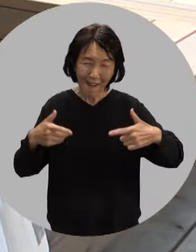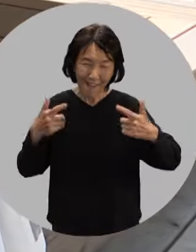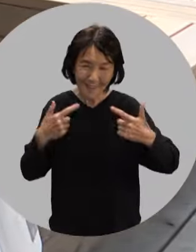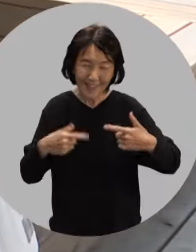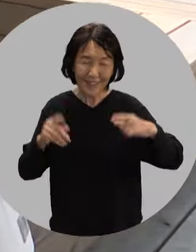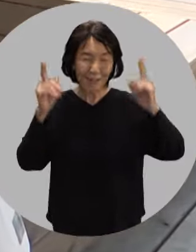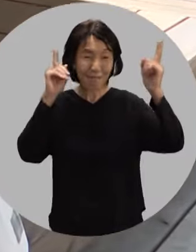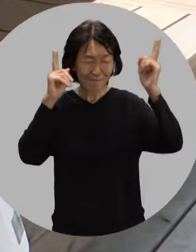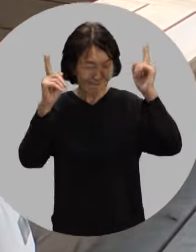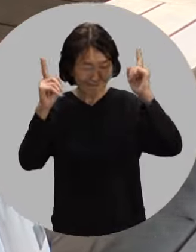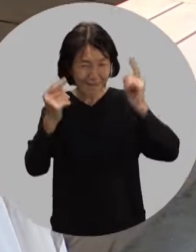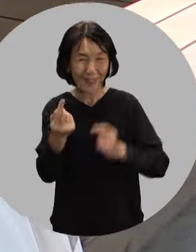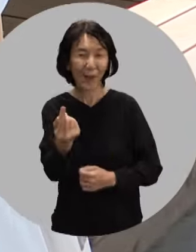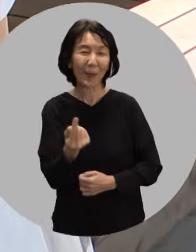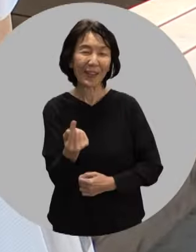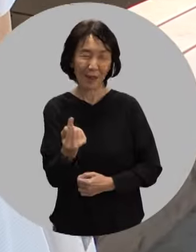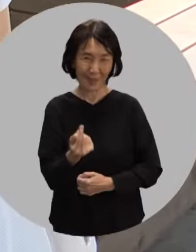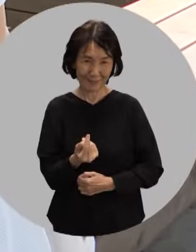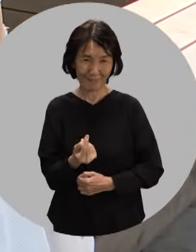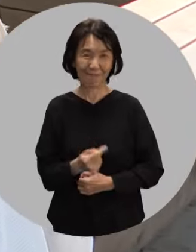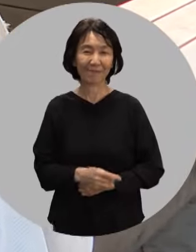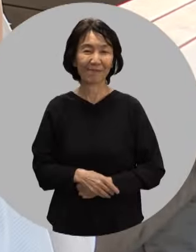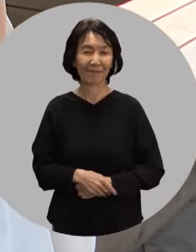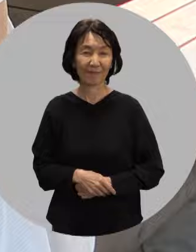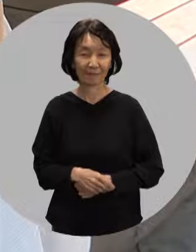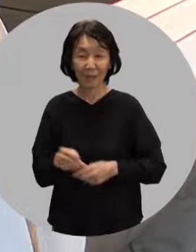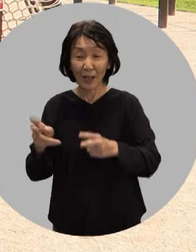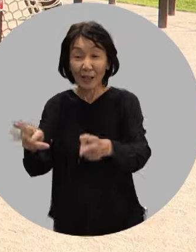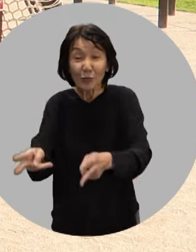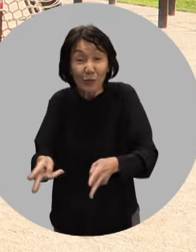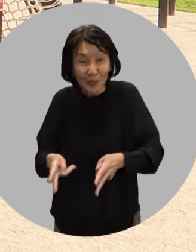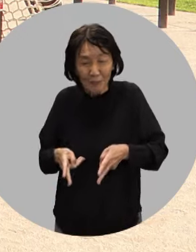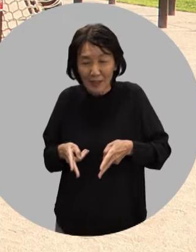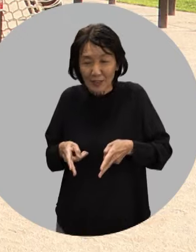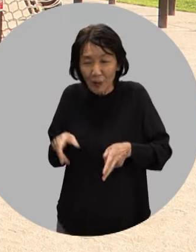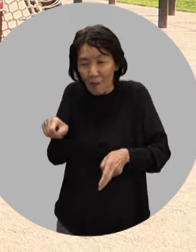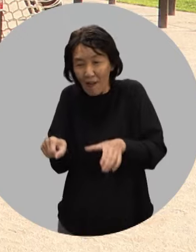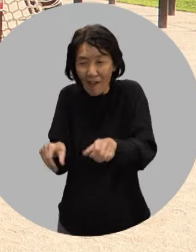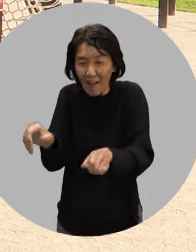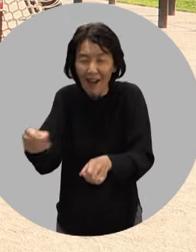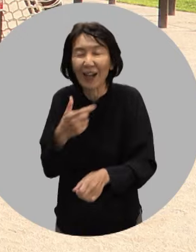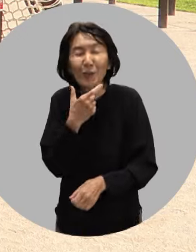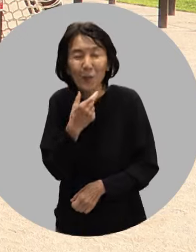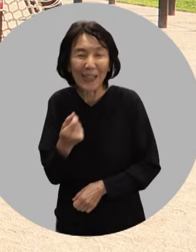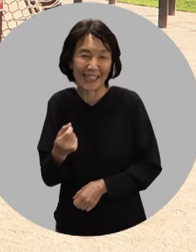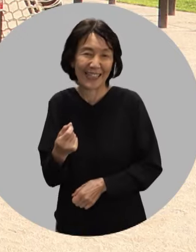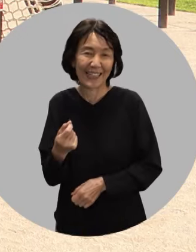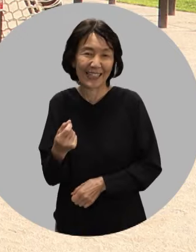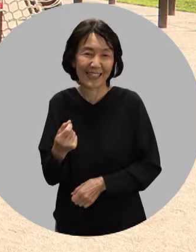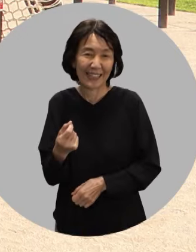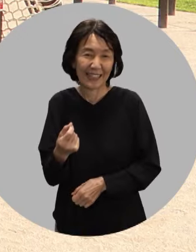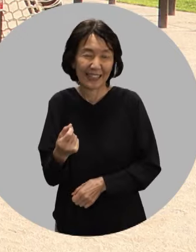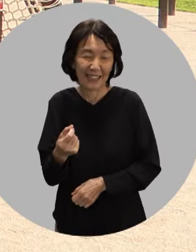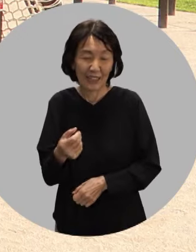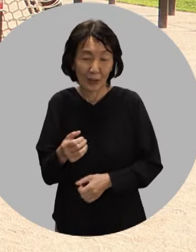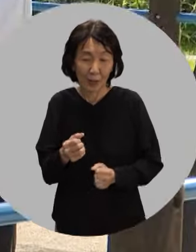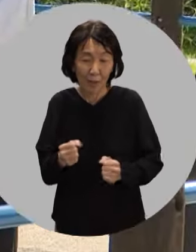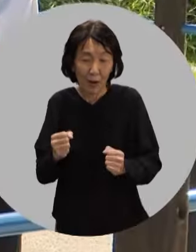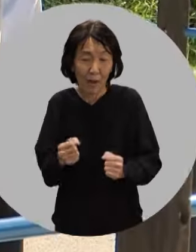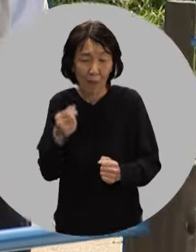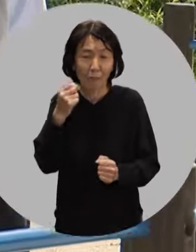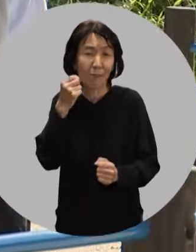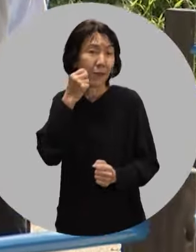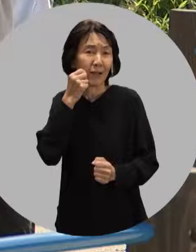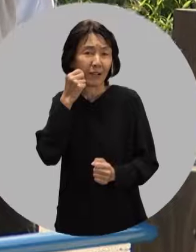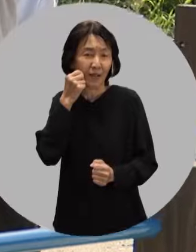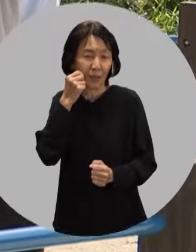毎日のように利用させてもらってます。吊り橋の遊具がすごい好きで、あとここの公園でブ